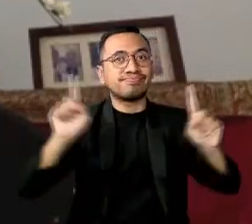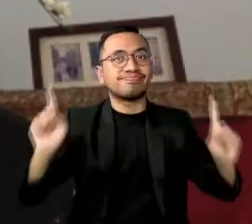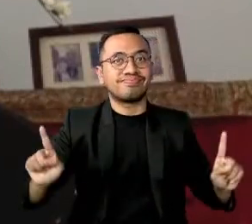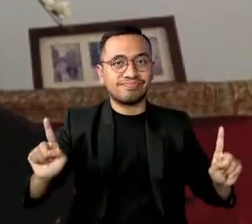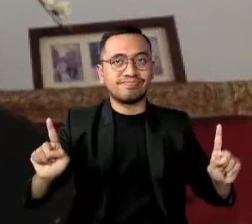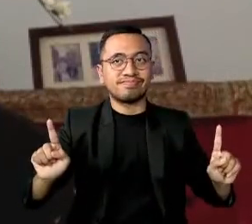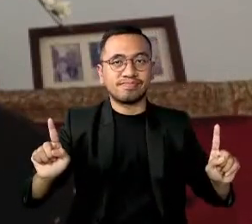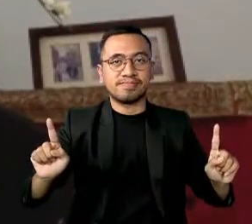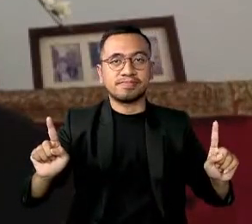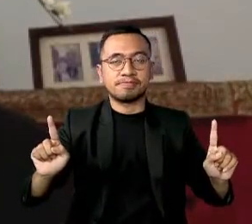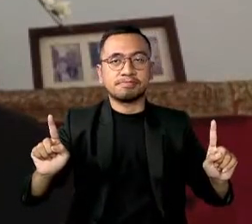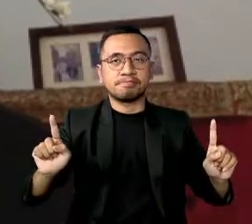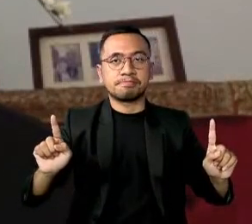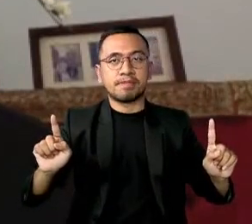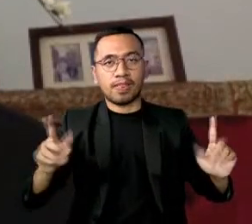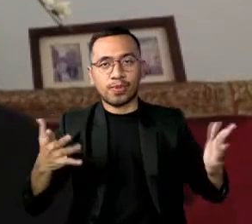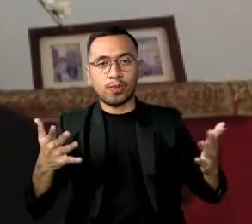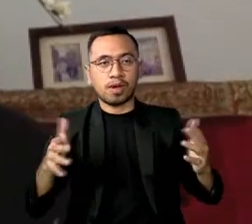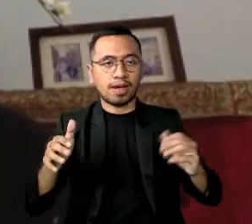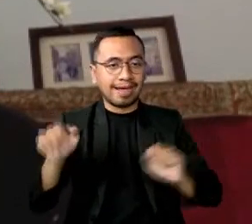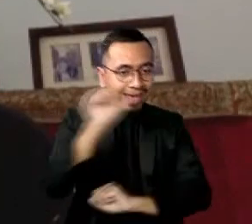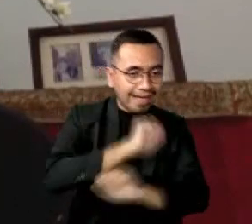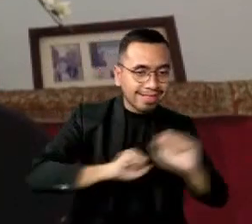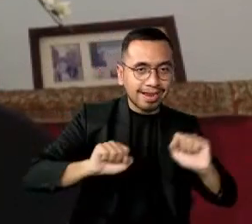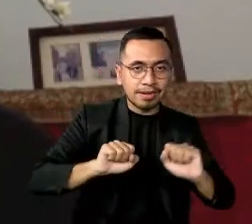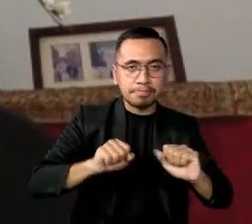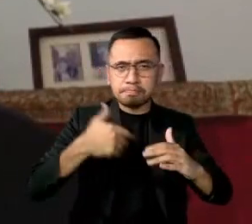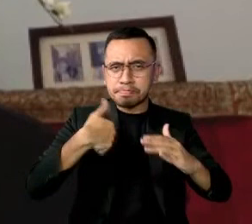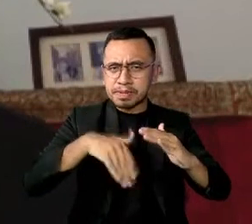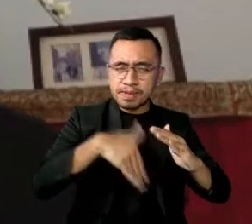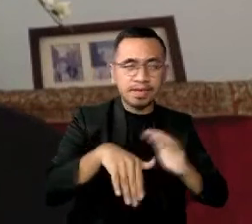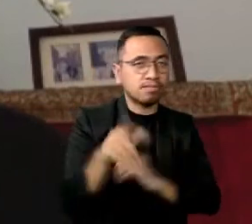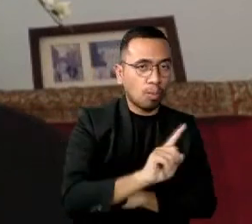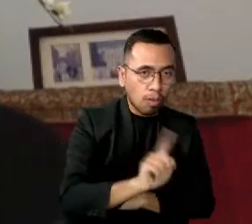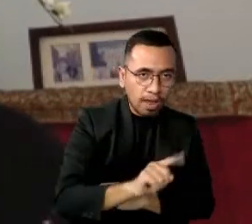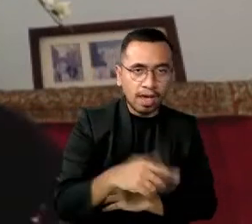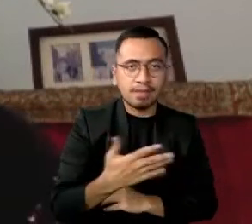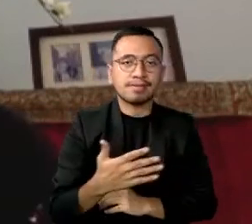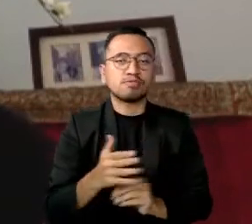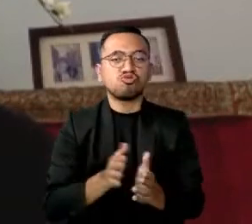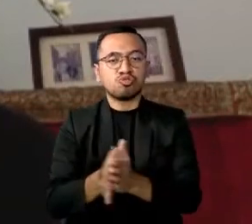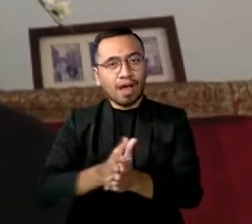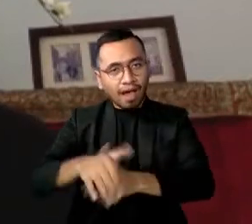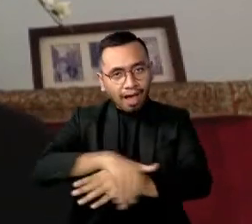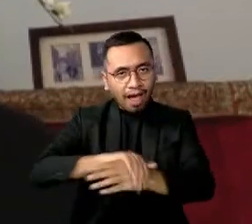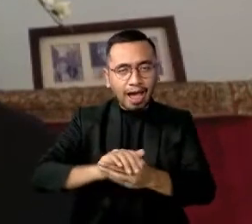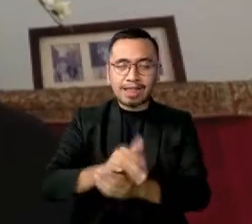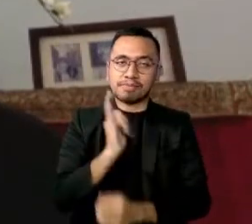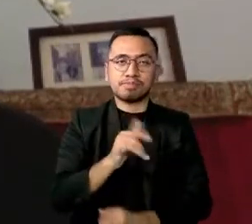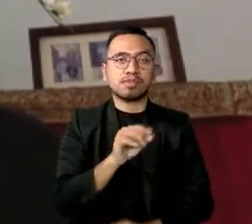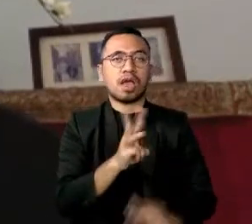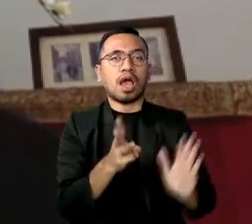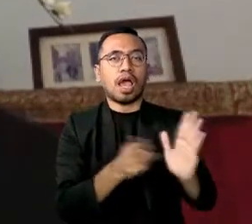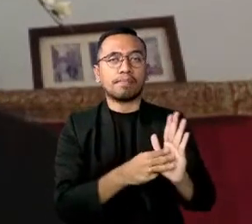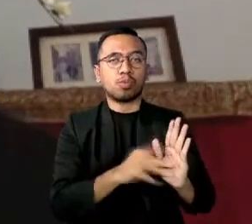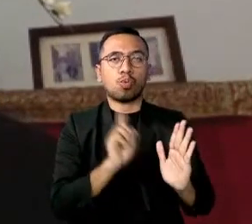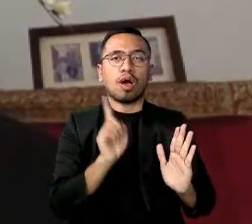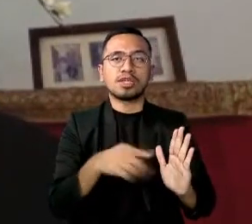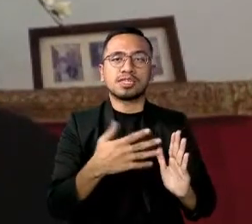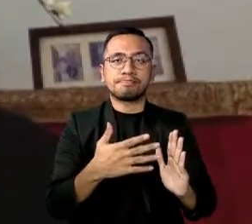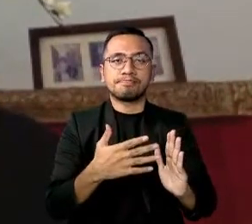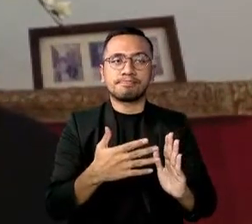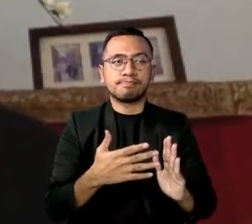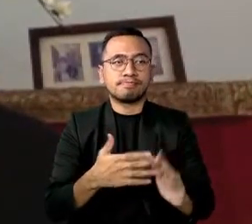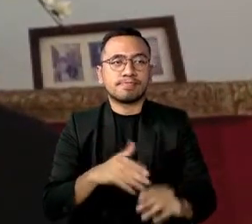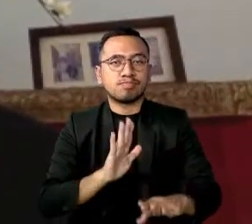kemudian kita atau mengurangi mobilitas dan kemudian mencuci tangan dan sebagainya itu harus di menjadi perilaku sehari-hari